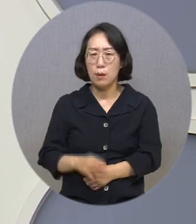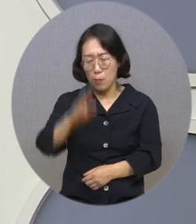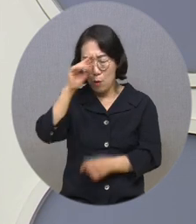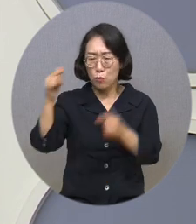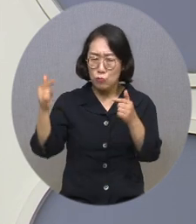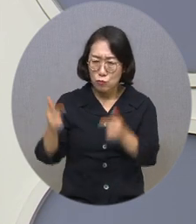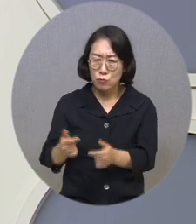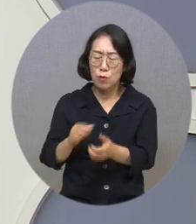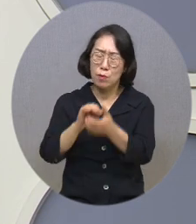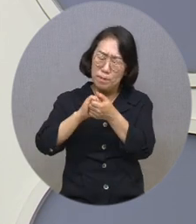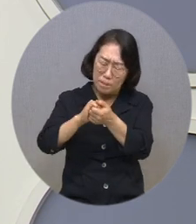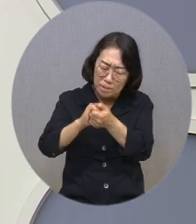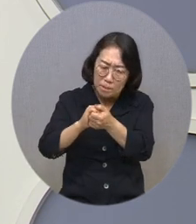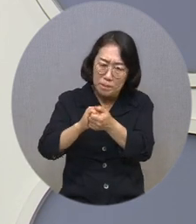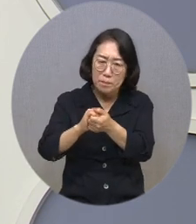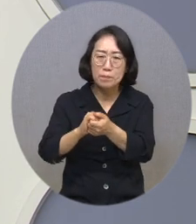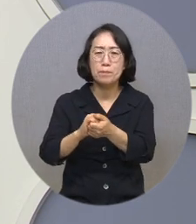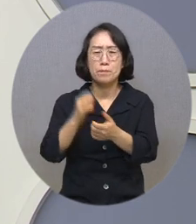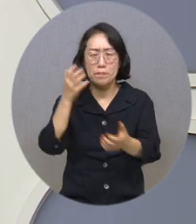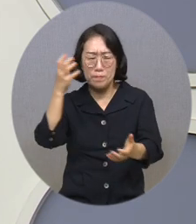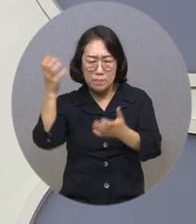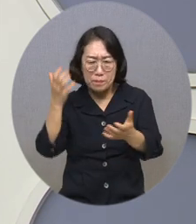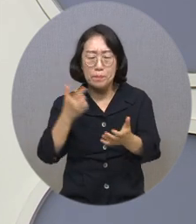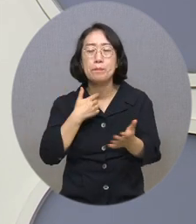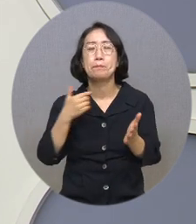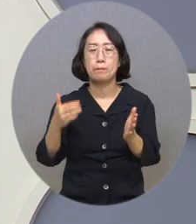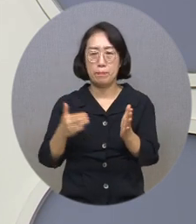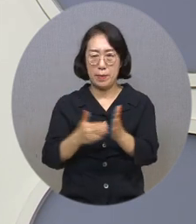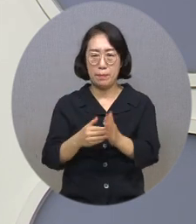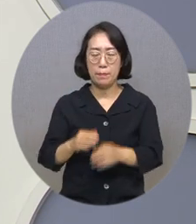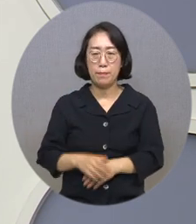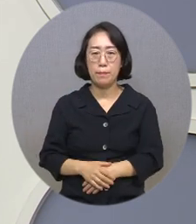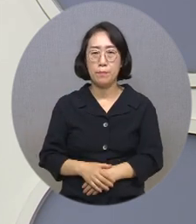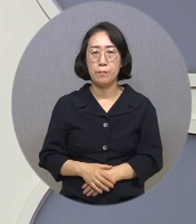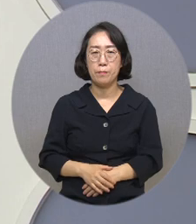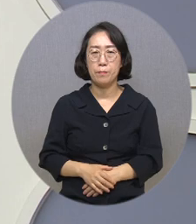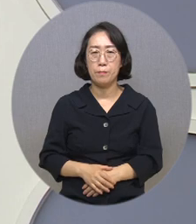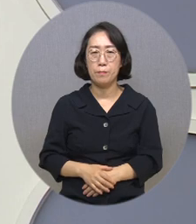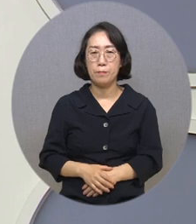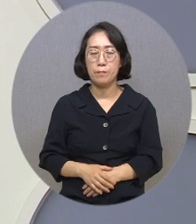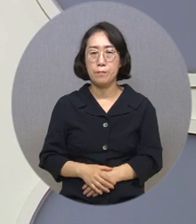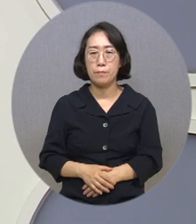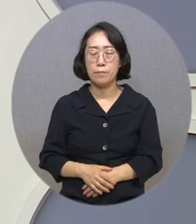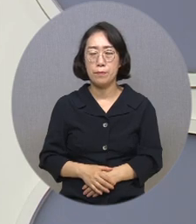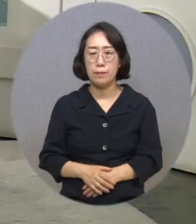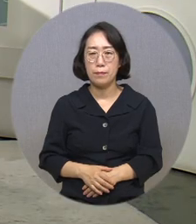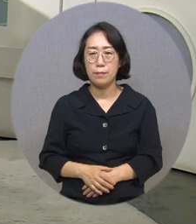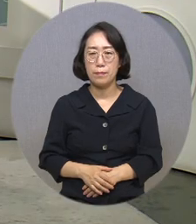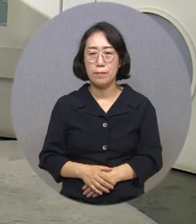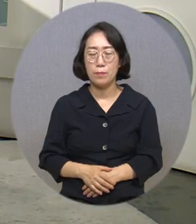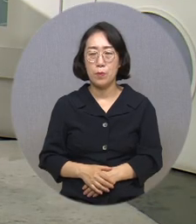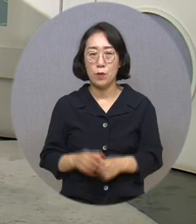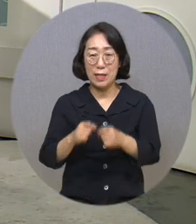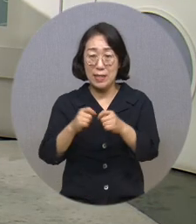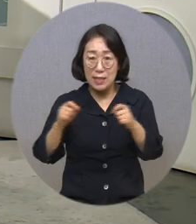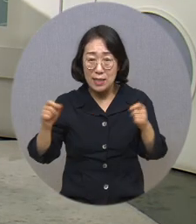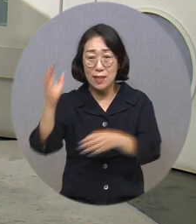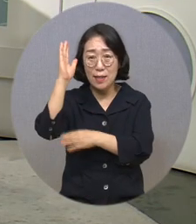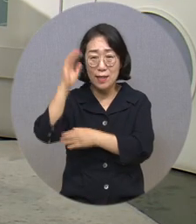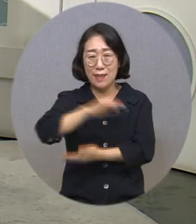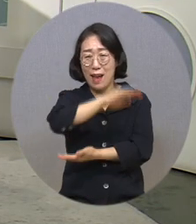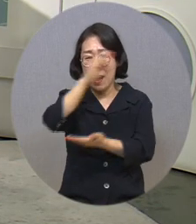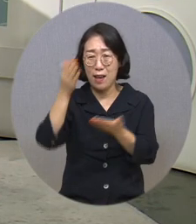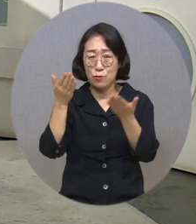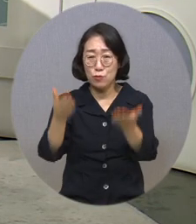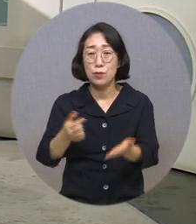때가 있었습니다. 그래서 이제 그때 제가 그 뭐 시간상 여기서 많이 얘기할 수는 없지만은